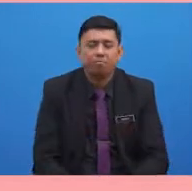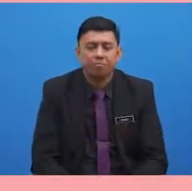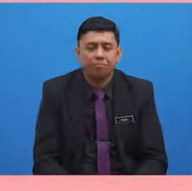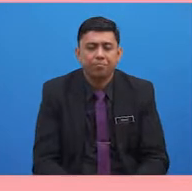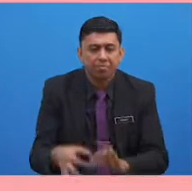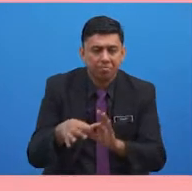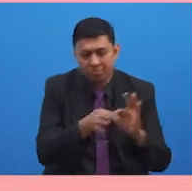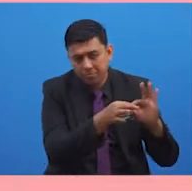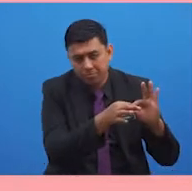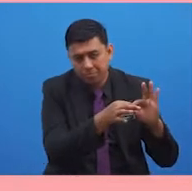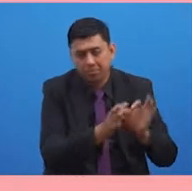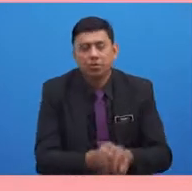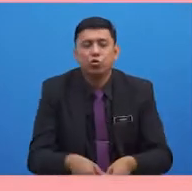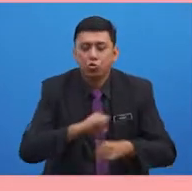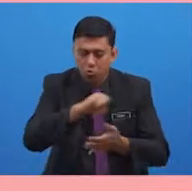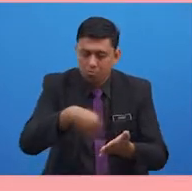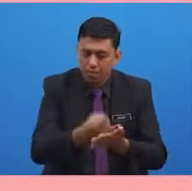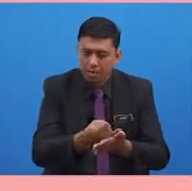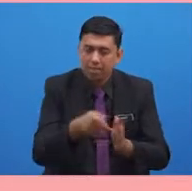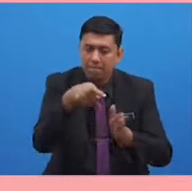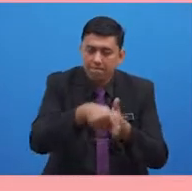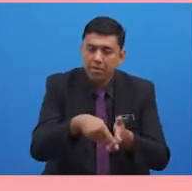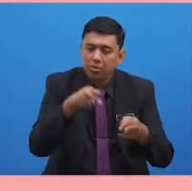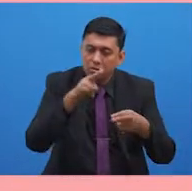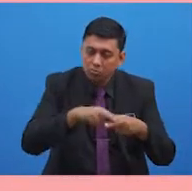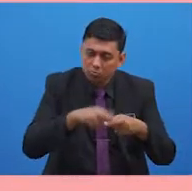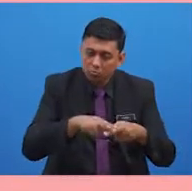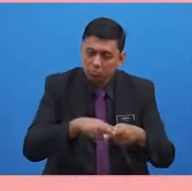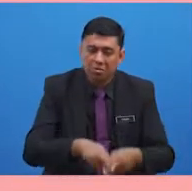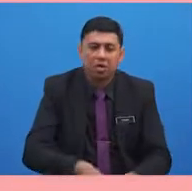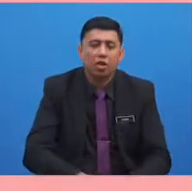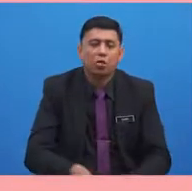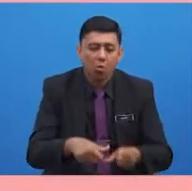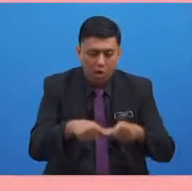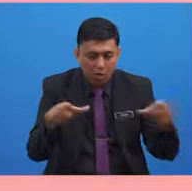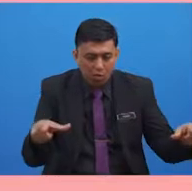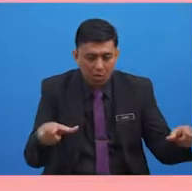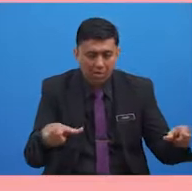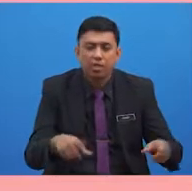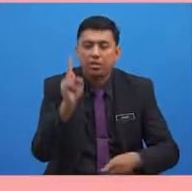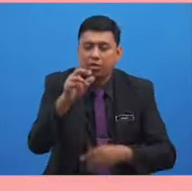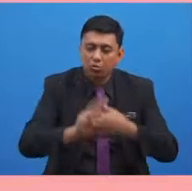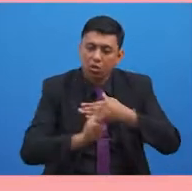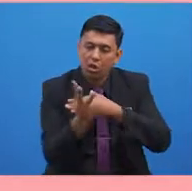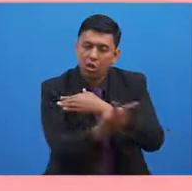dengan perubahan jumlah penduduk dan keluasan sesuatu kawasan yang